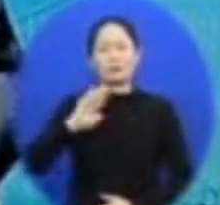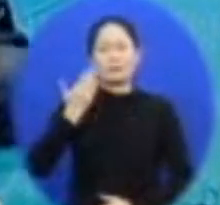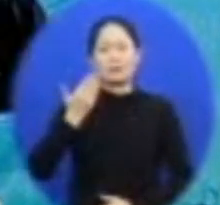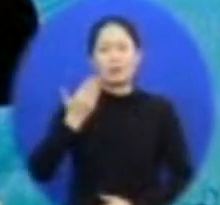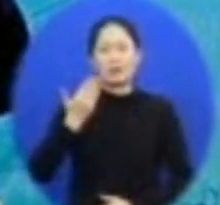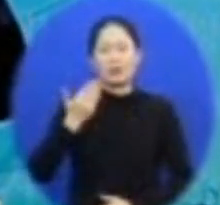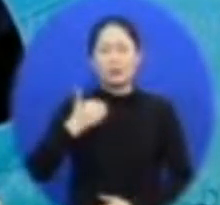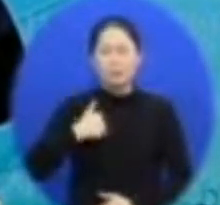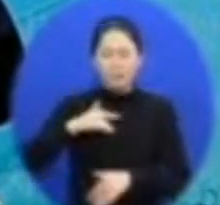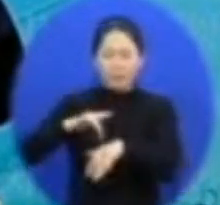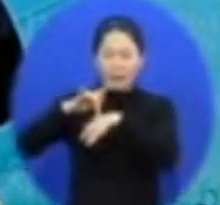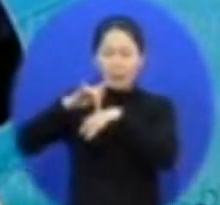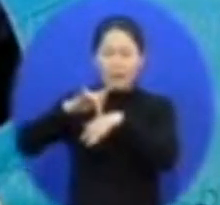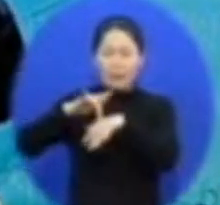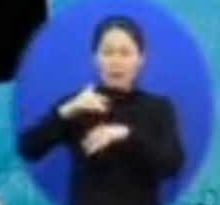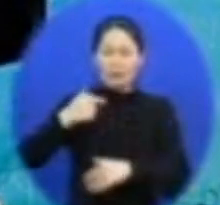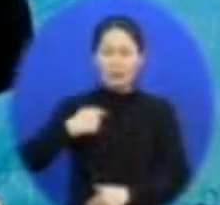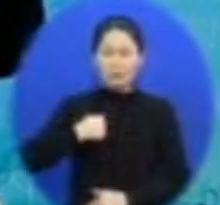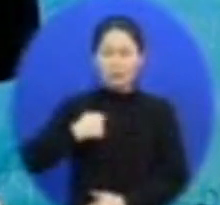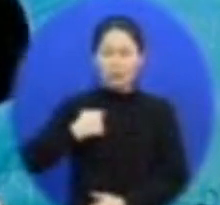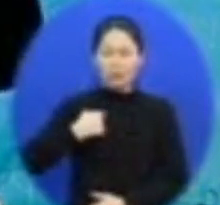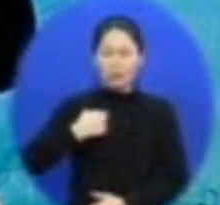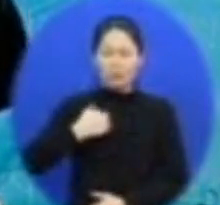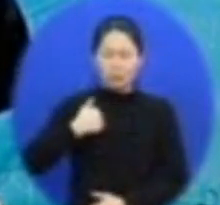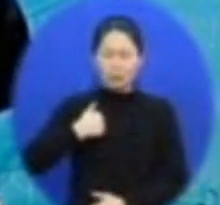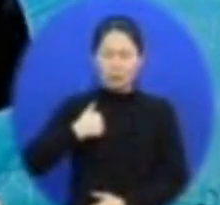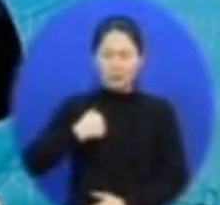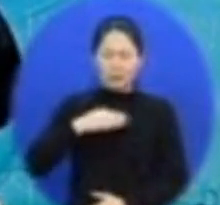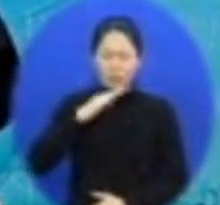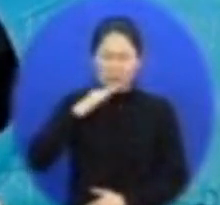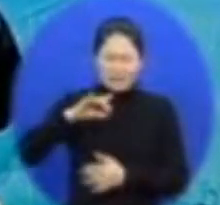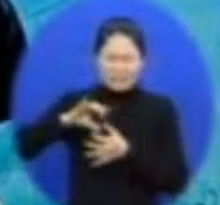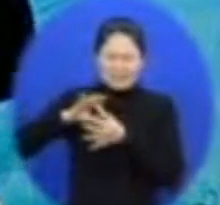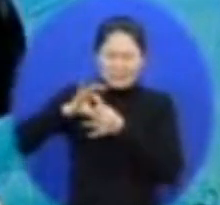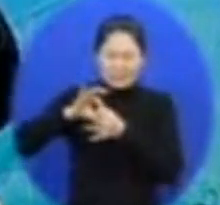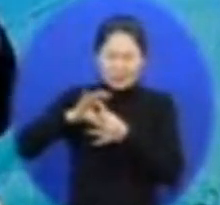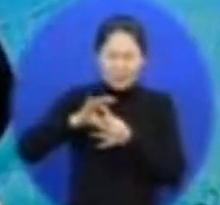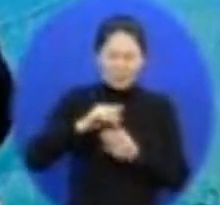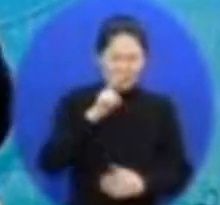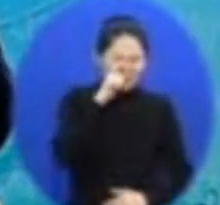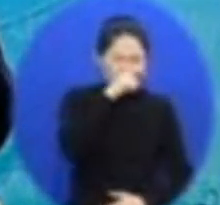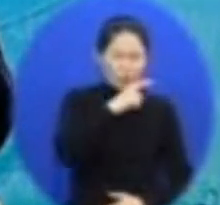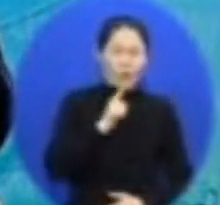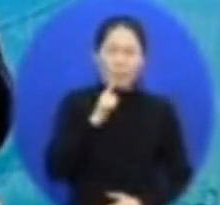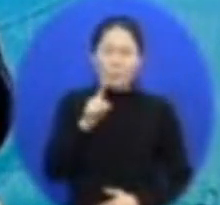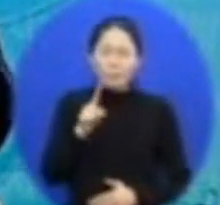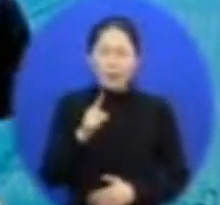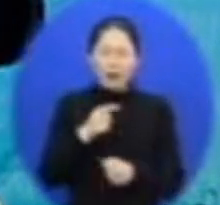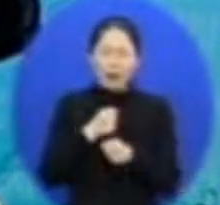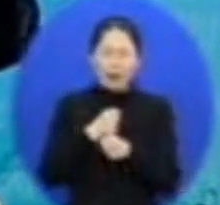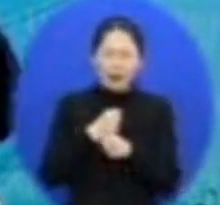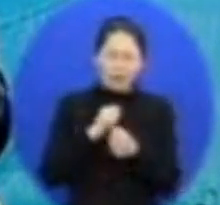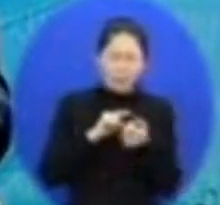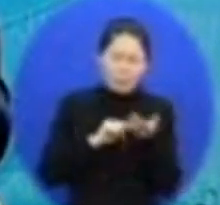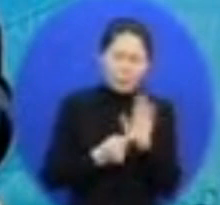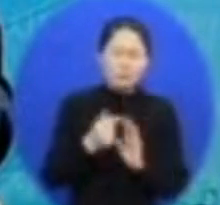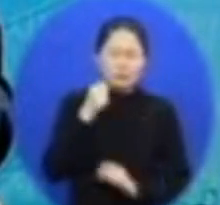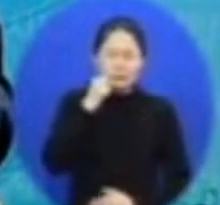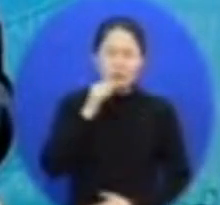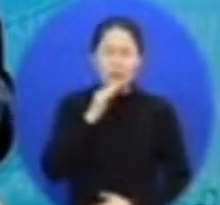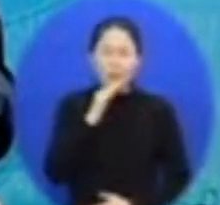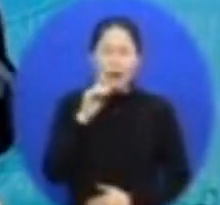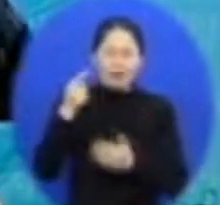저는 마귀가 저에게 끔찍하고 더럽고 악하고 음란하고 말할 수 없는 추한 생각 상상할 수 없는